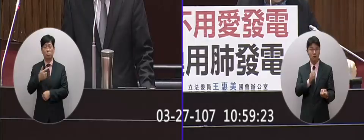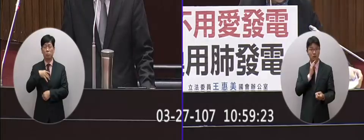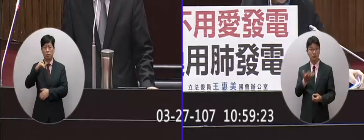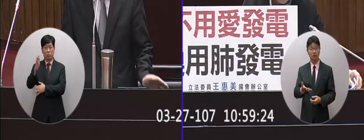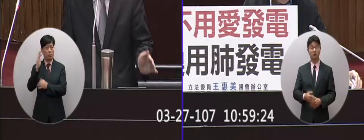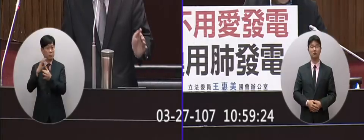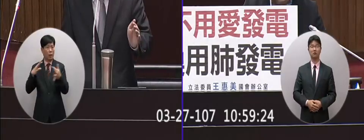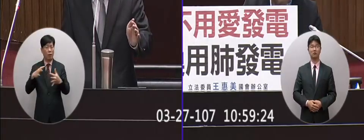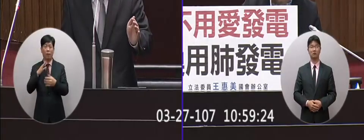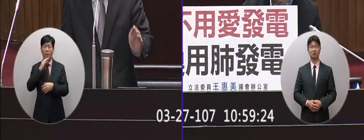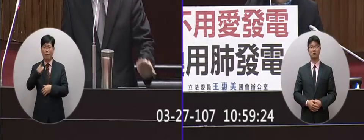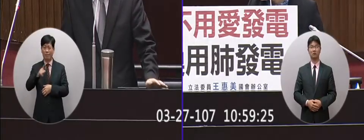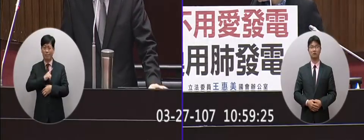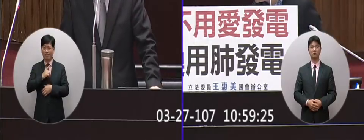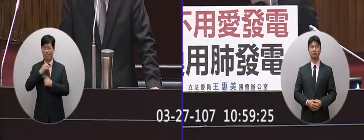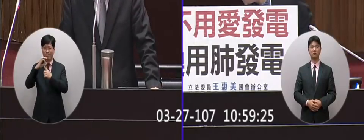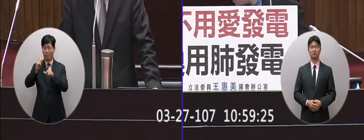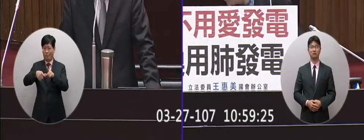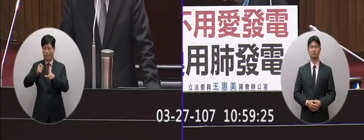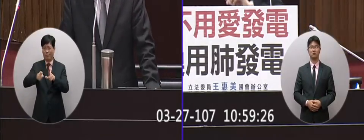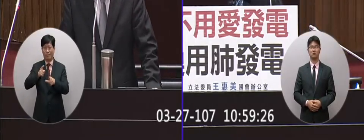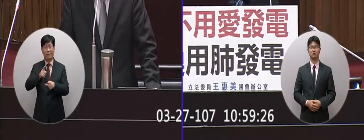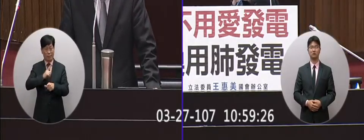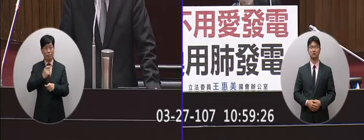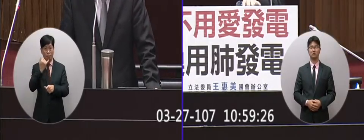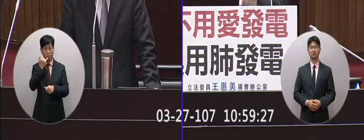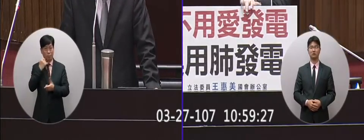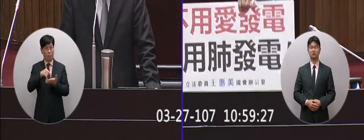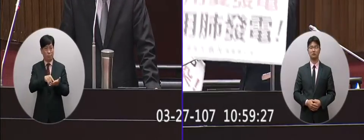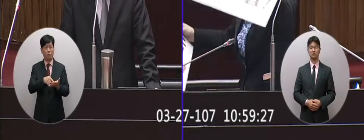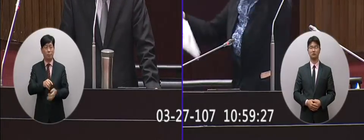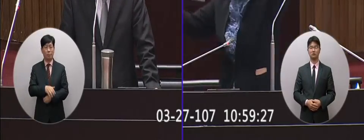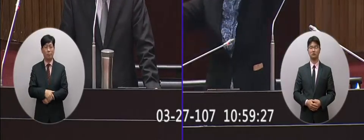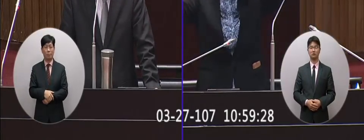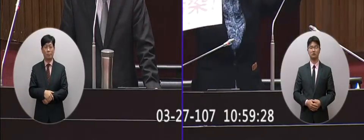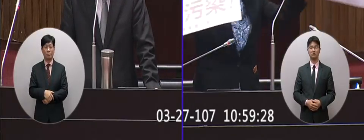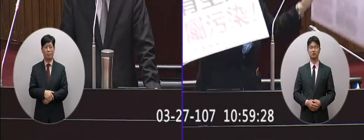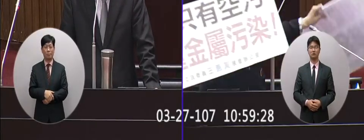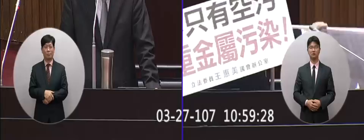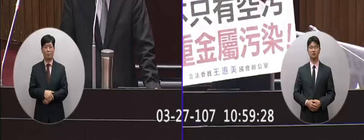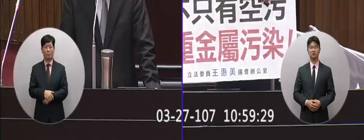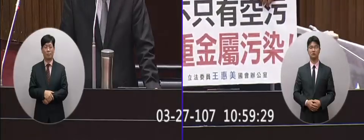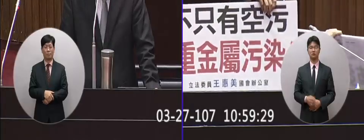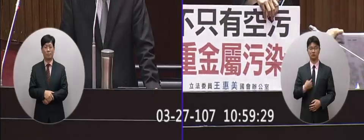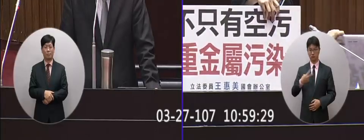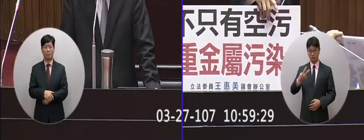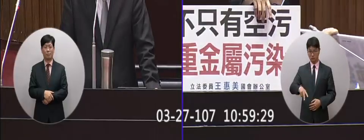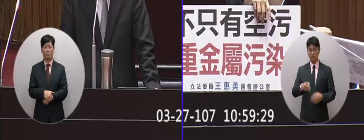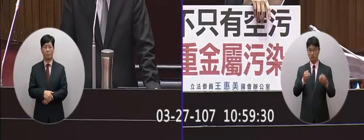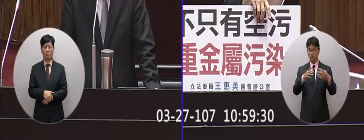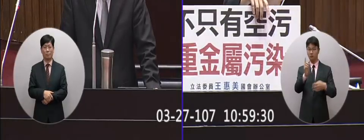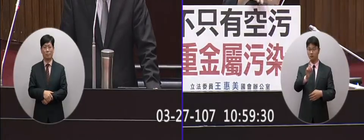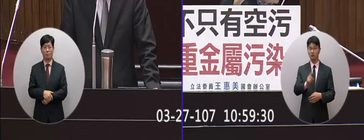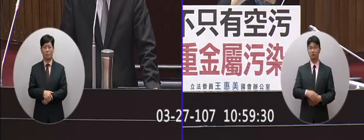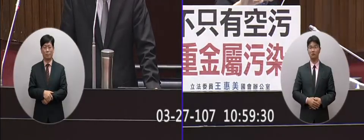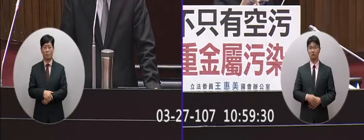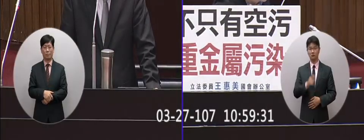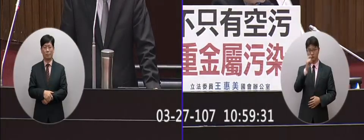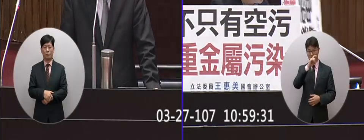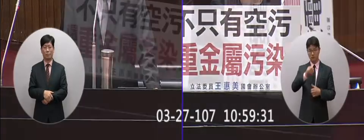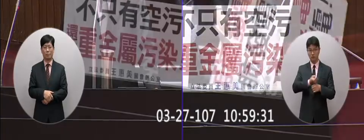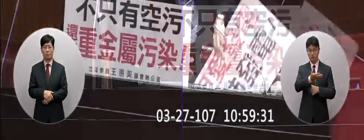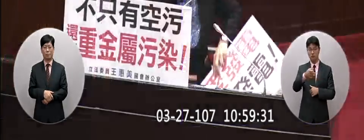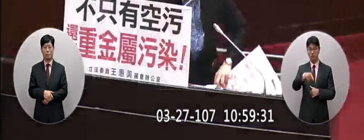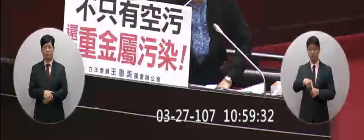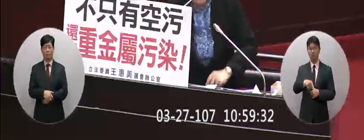市政府没有关系，那个是跟汽车客运公司，他可以来申请。哎， 我再来要讲的就是说，不只是空污，我们还有